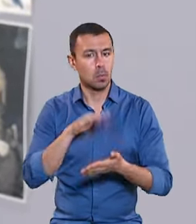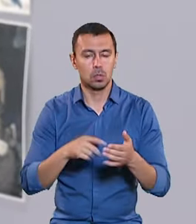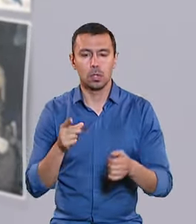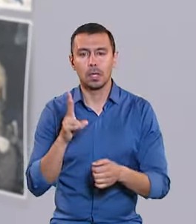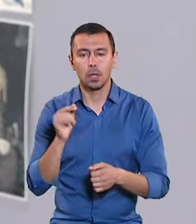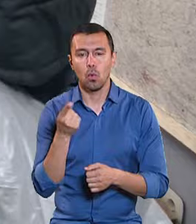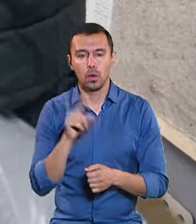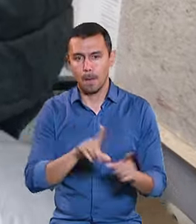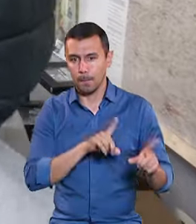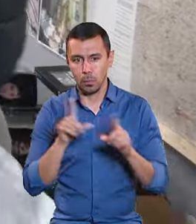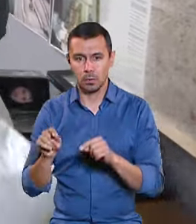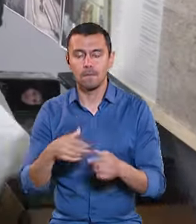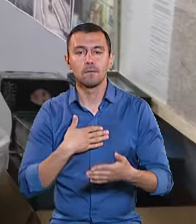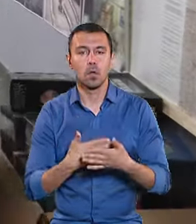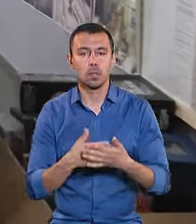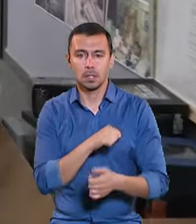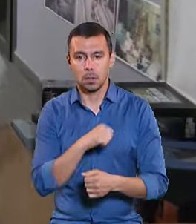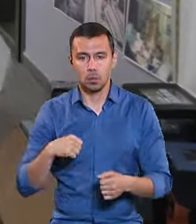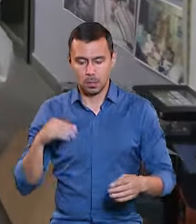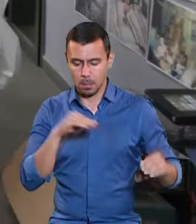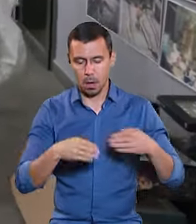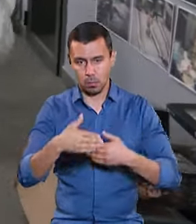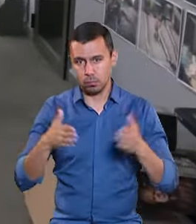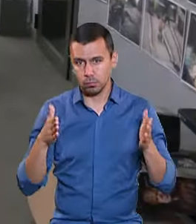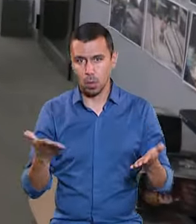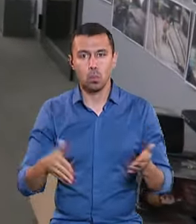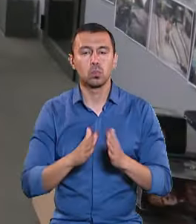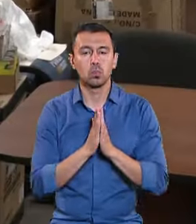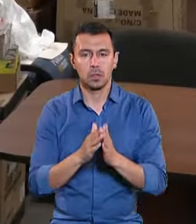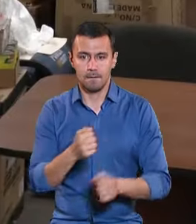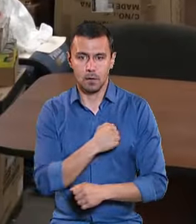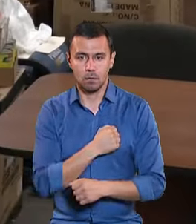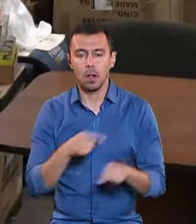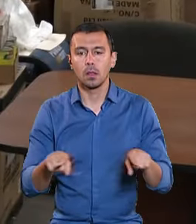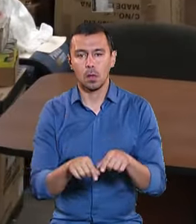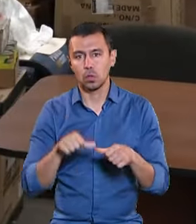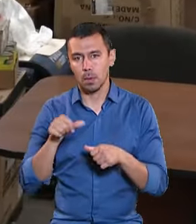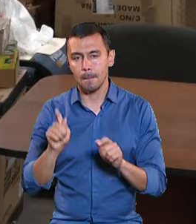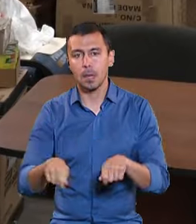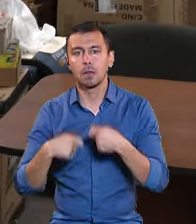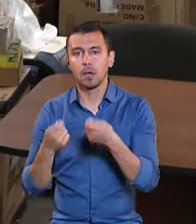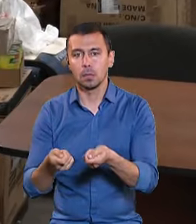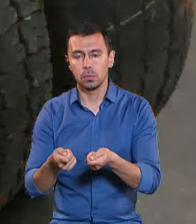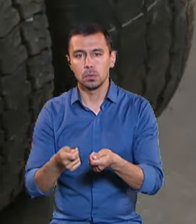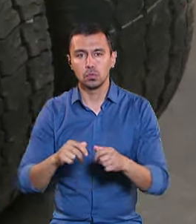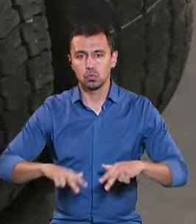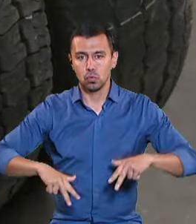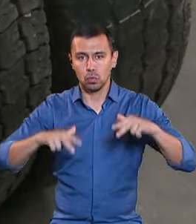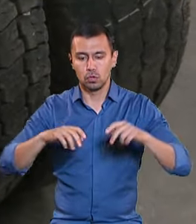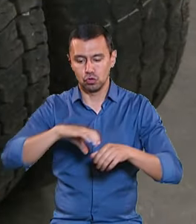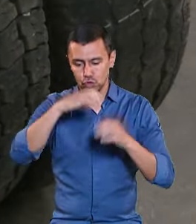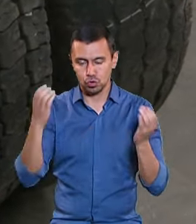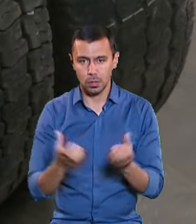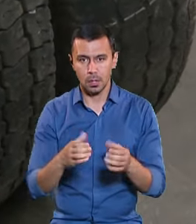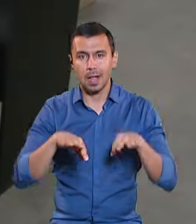ні однієї поїздки. Волонтери самостійно збирають допомогу, яку просять військові. Так, зокрема, передаватимуть дрони, шини для